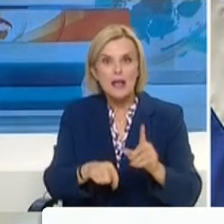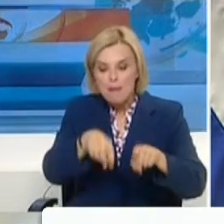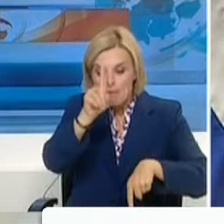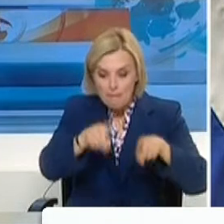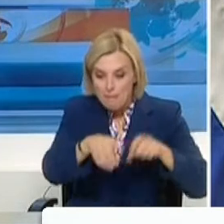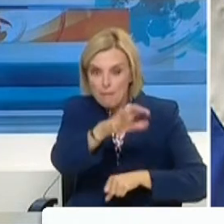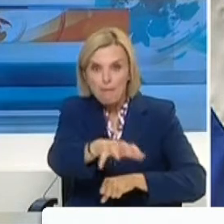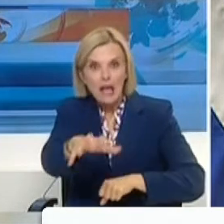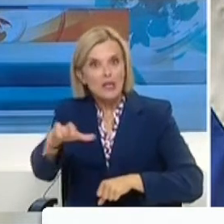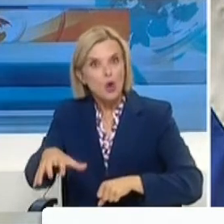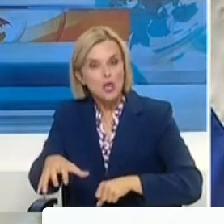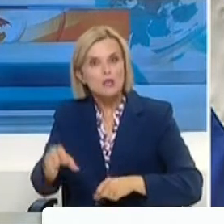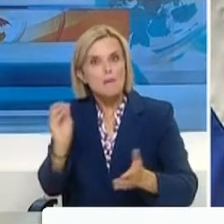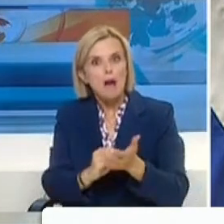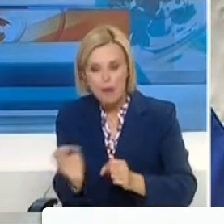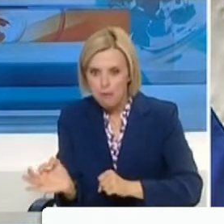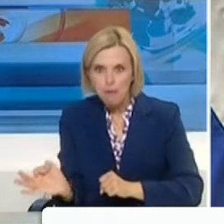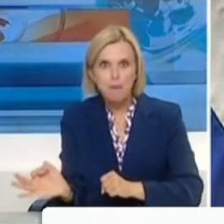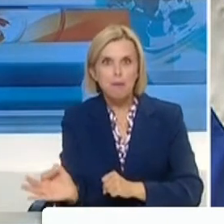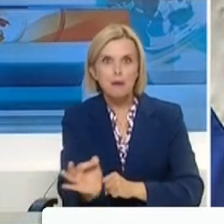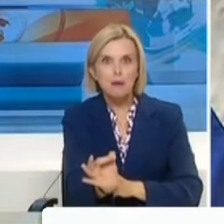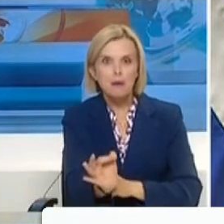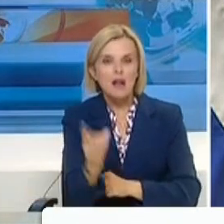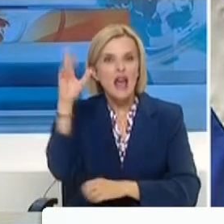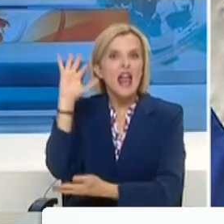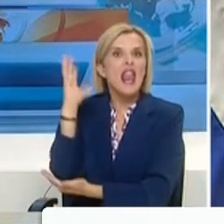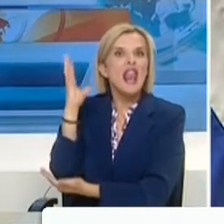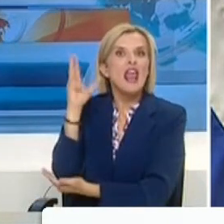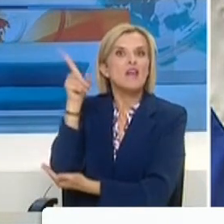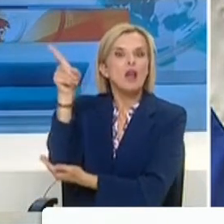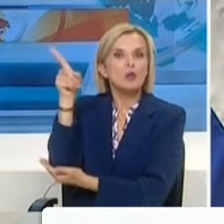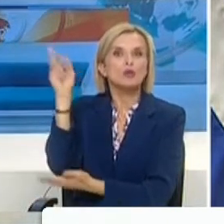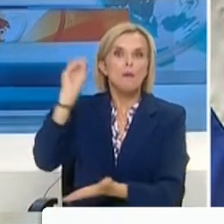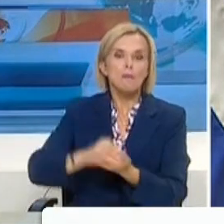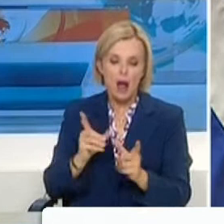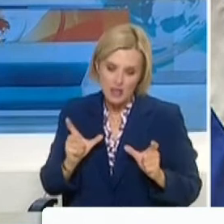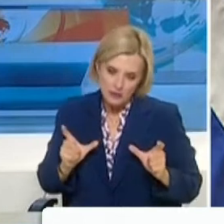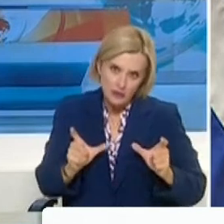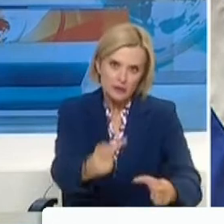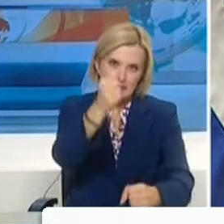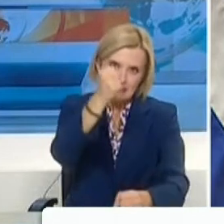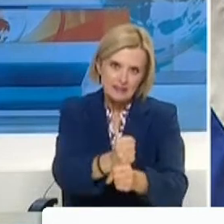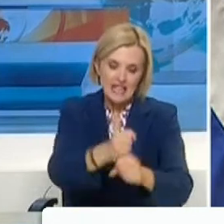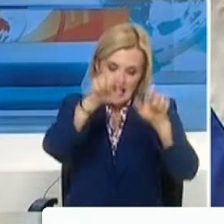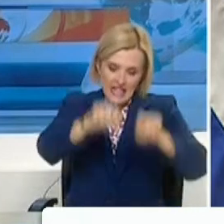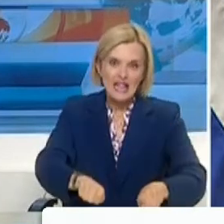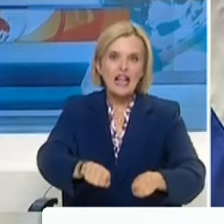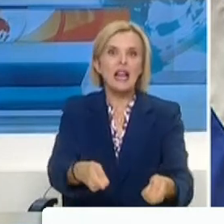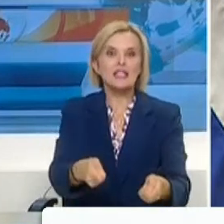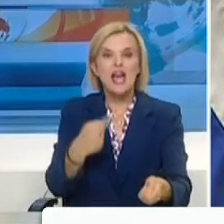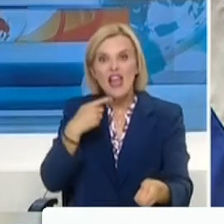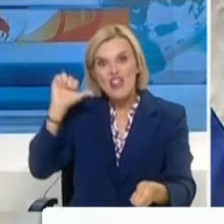μιας εβδομάδας από την άρση των μέτρων. Στον Λίβανο οι αρχές ξαναέβαλαν τη χώρα σε lockdown για 4 μέρες. Από εχθές το